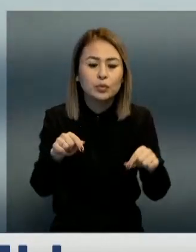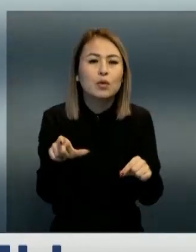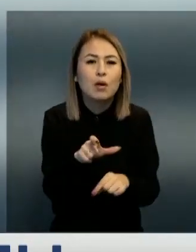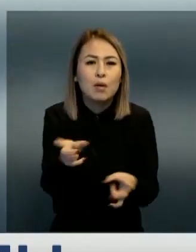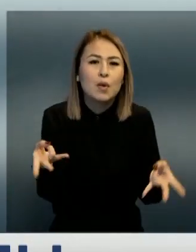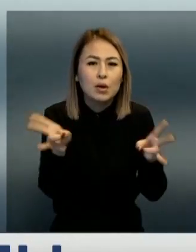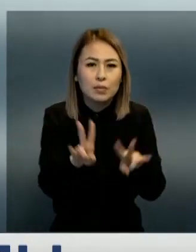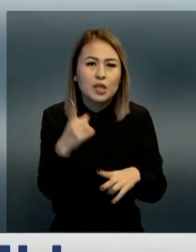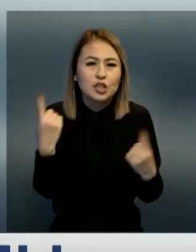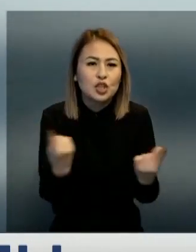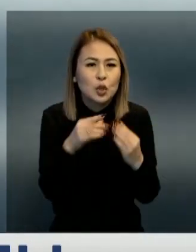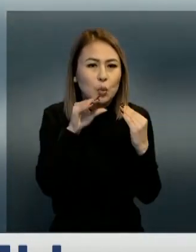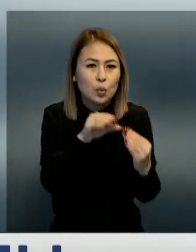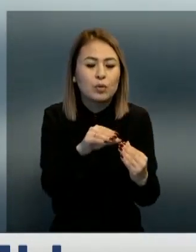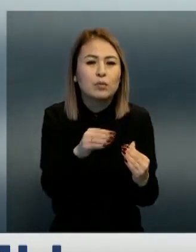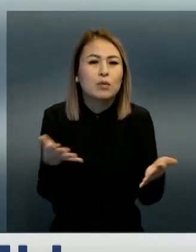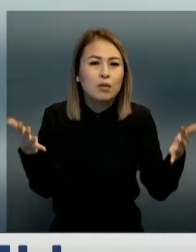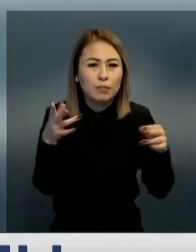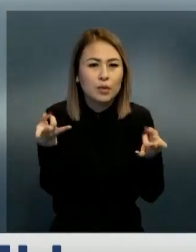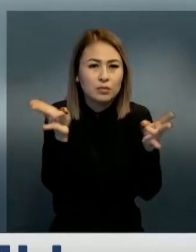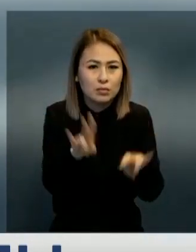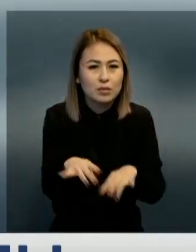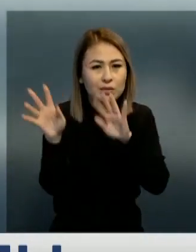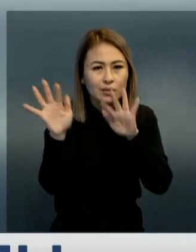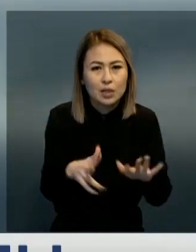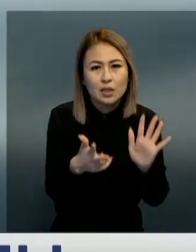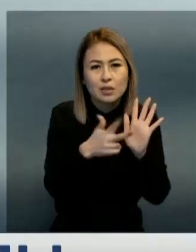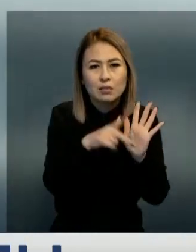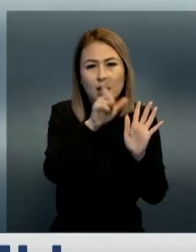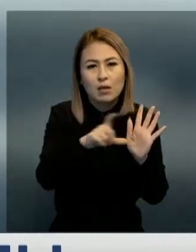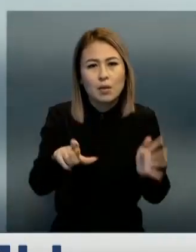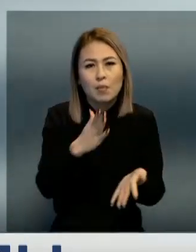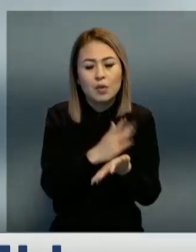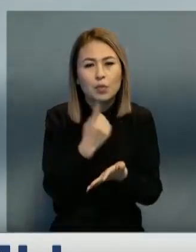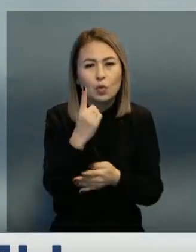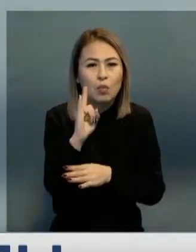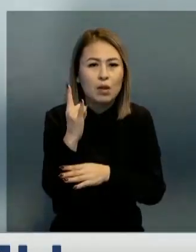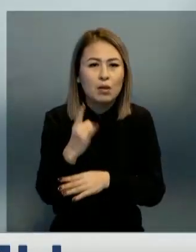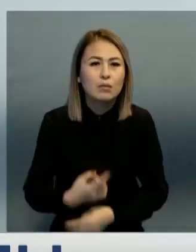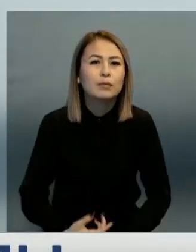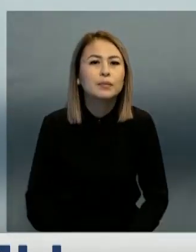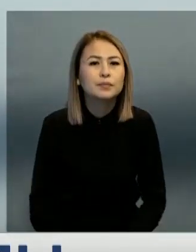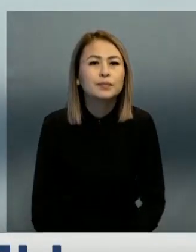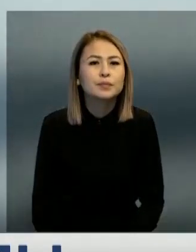жолда қалып қойған бір жеңіл көлік қар құрсауынан шығарылды. Ішінде 8 адам бар, біреуі бала.